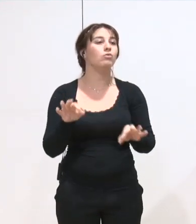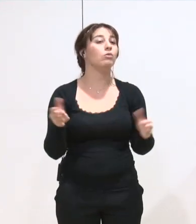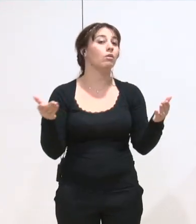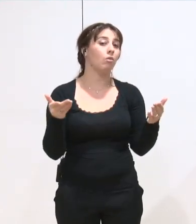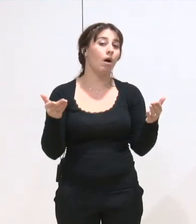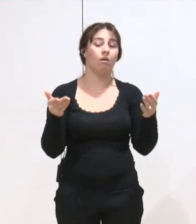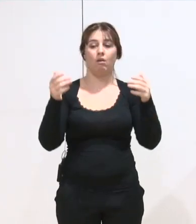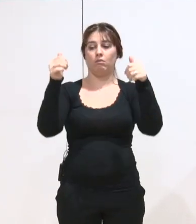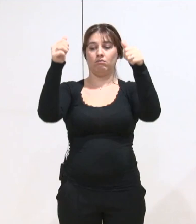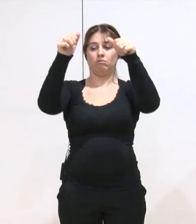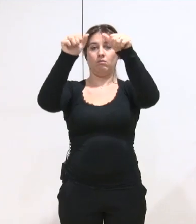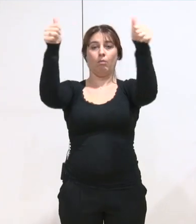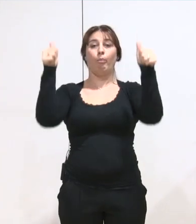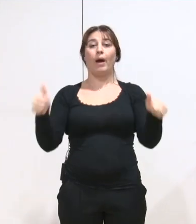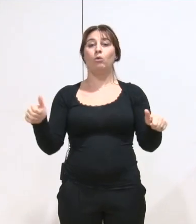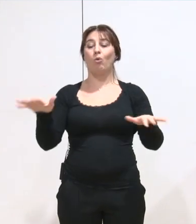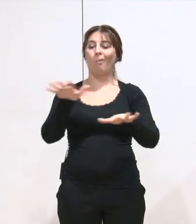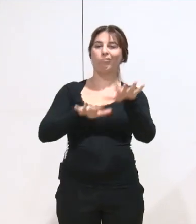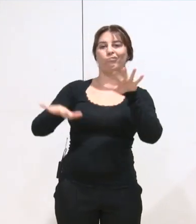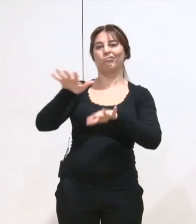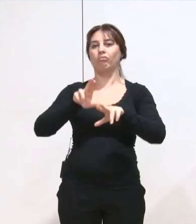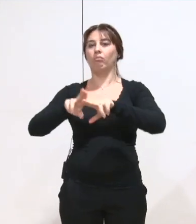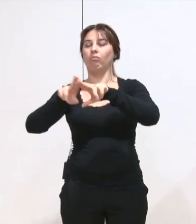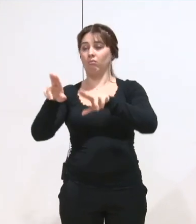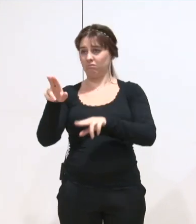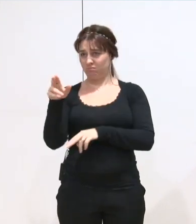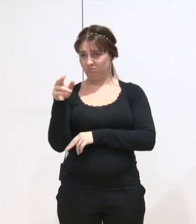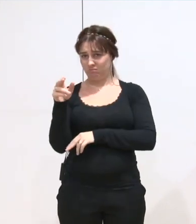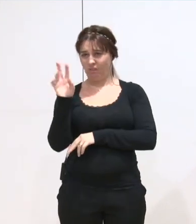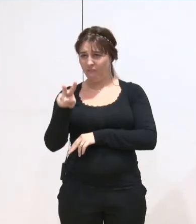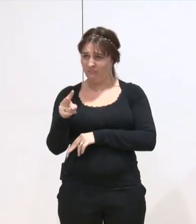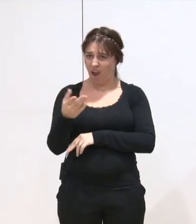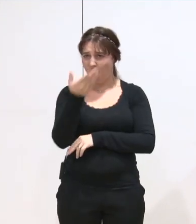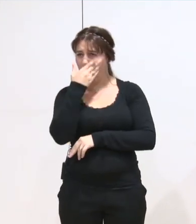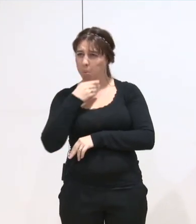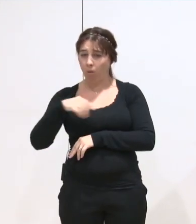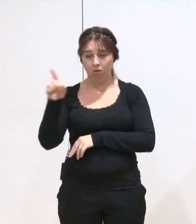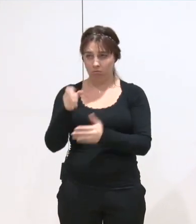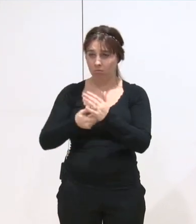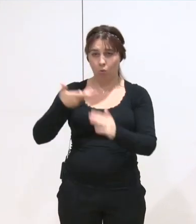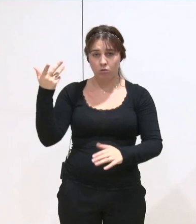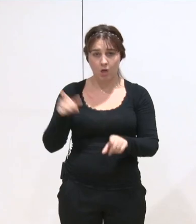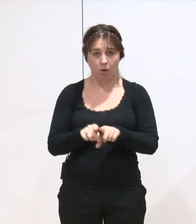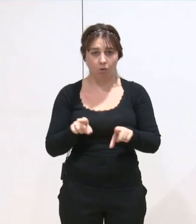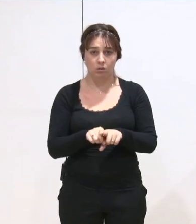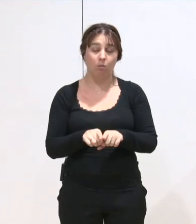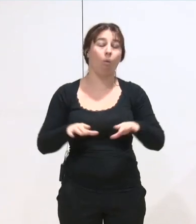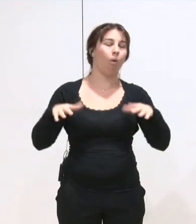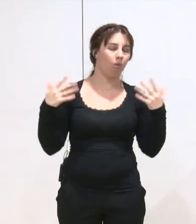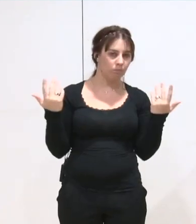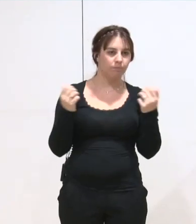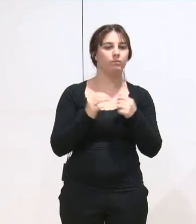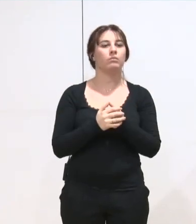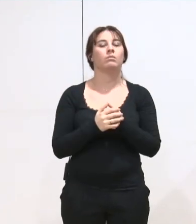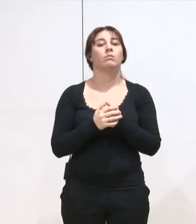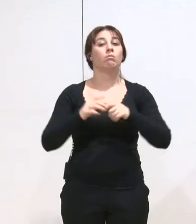des panneaux bricolés à l'esthétique douteuse et également coûteux. Il ne tient pas